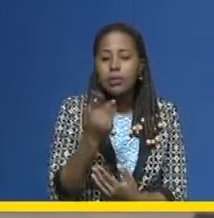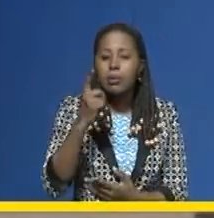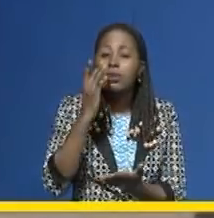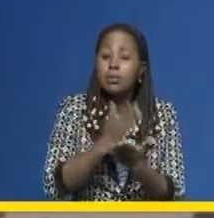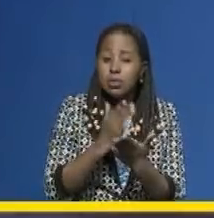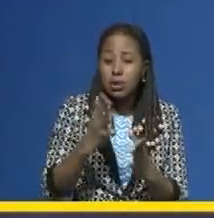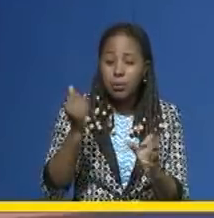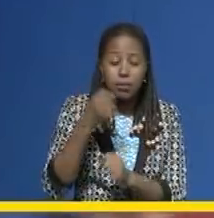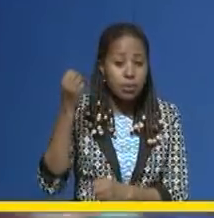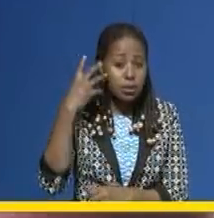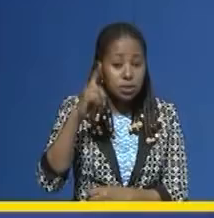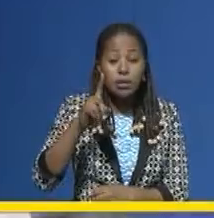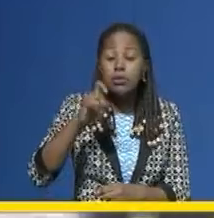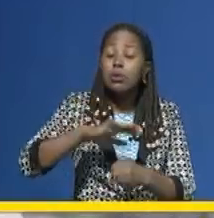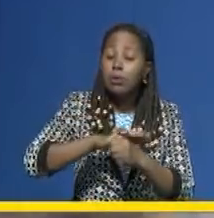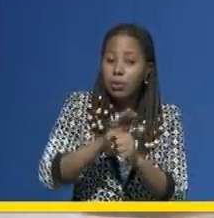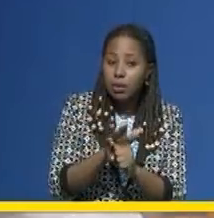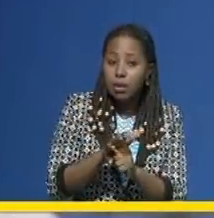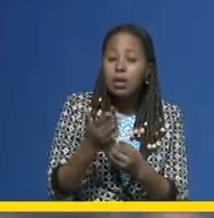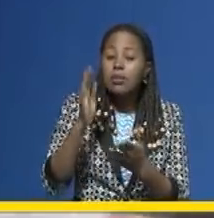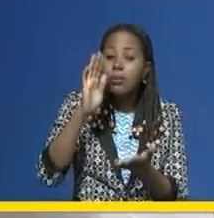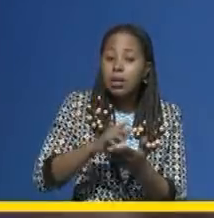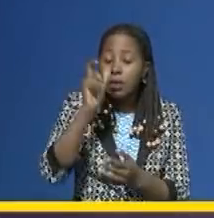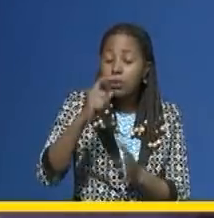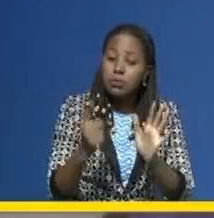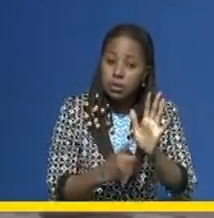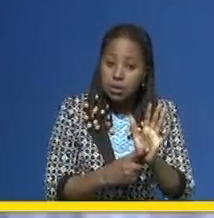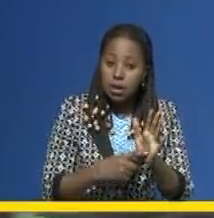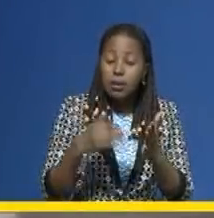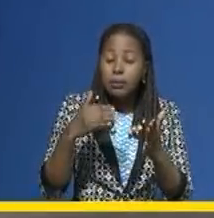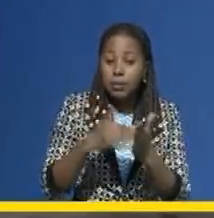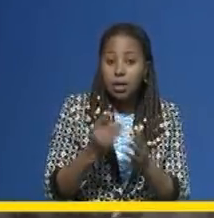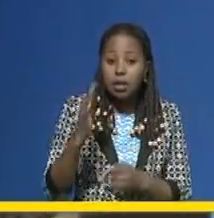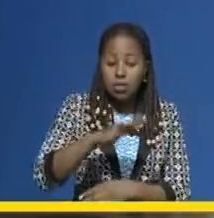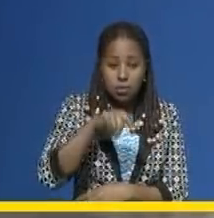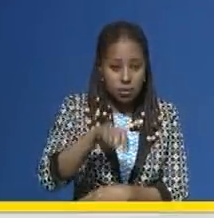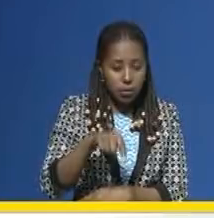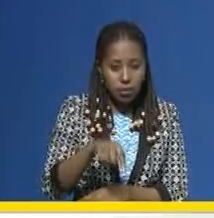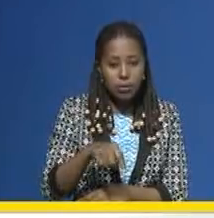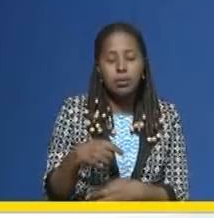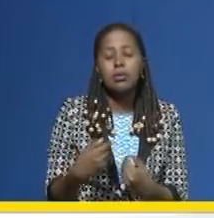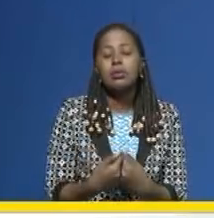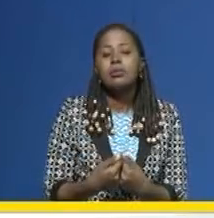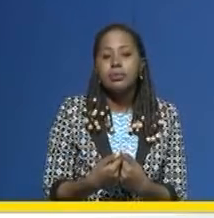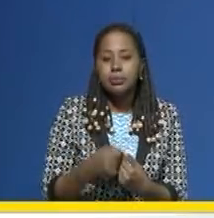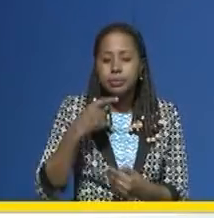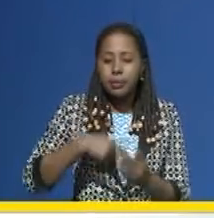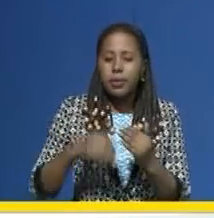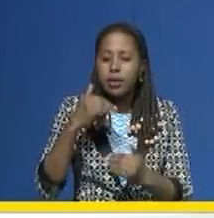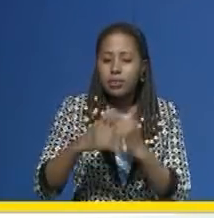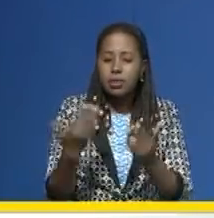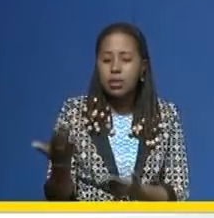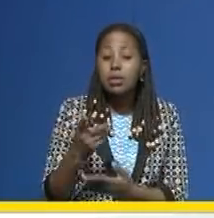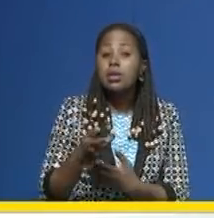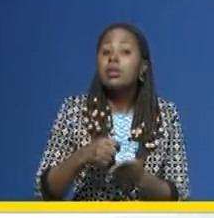waliothibitika kupata maambukizo ya virusi korona imesalia kwa watu 6 mpaka kufikia jioni ya leo. Katika hatua nyingine,